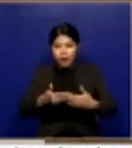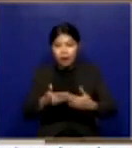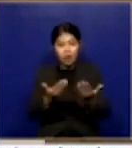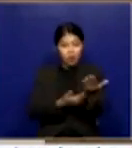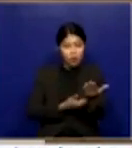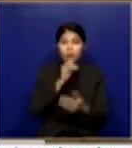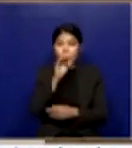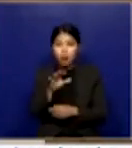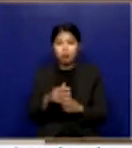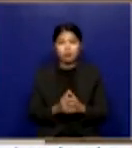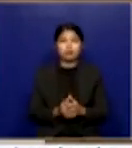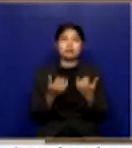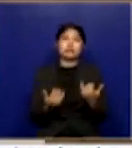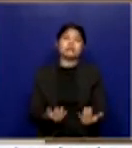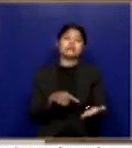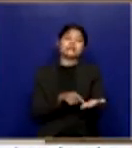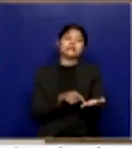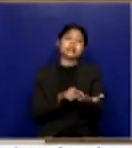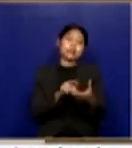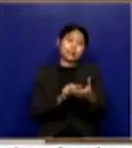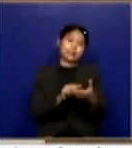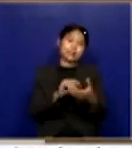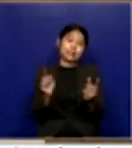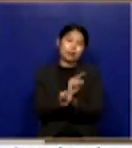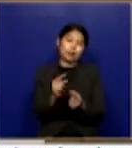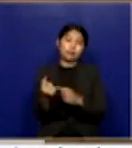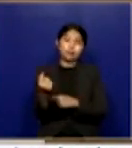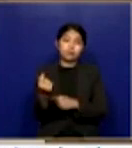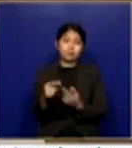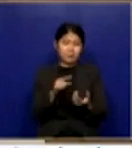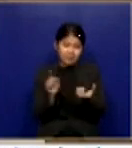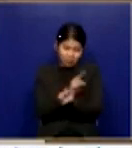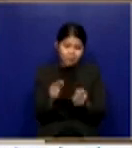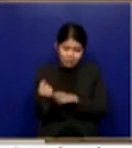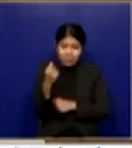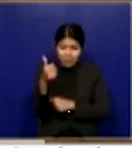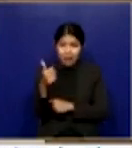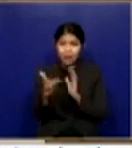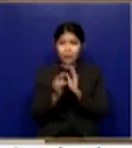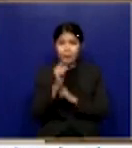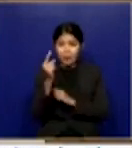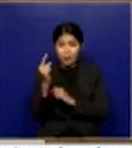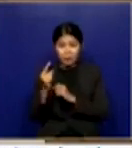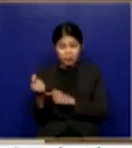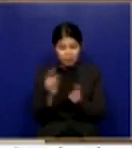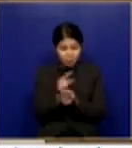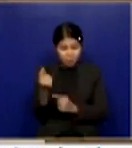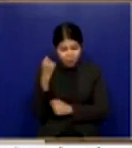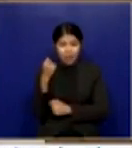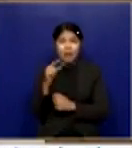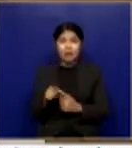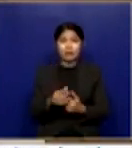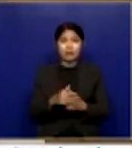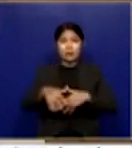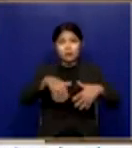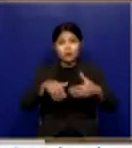หวยและนี่แหละครับคือสิ่งที่จะสร้างสังคมไทยให้เราเข้มแข็งขึ้นว่าท่านเคยไหมว่าที่จะให้ประชาชนนั้นลด